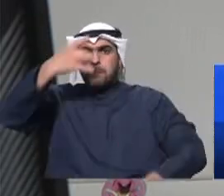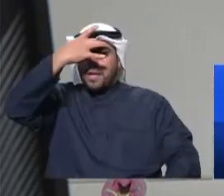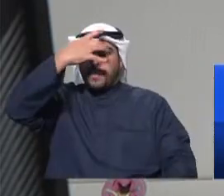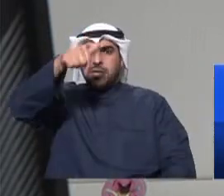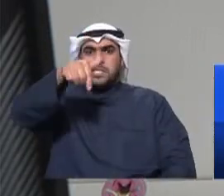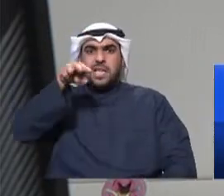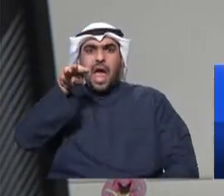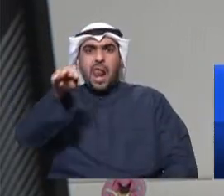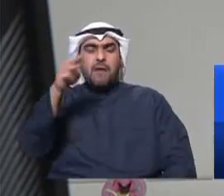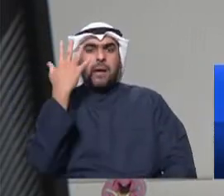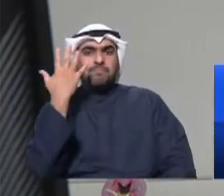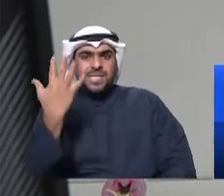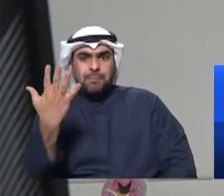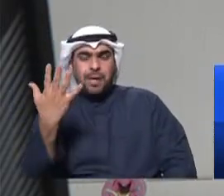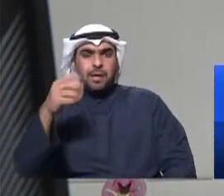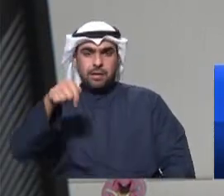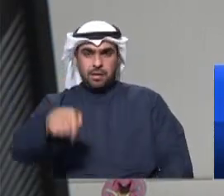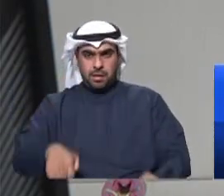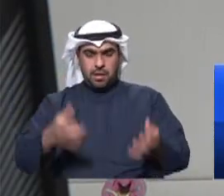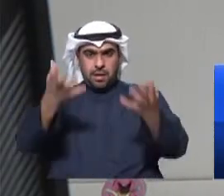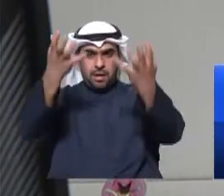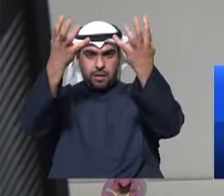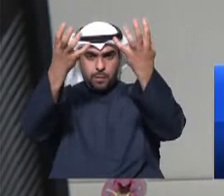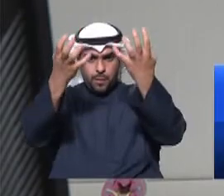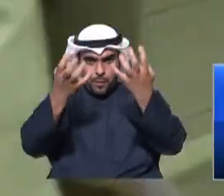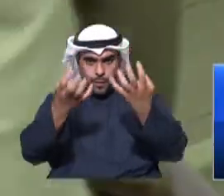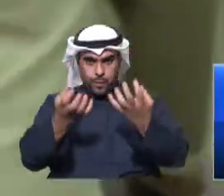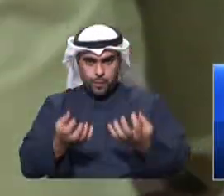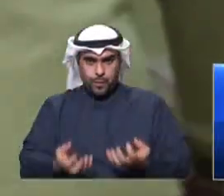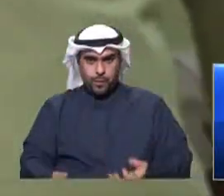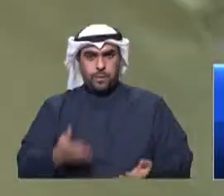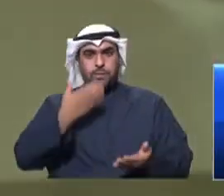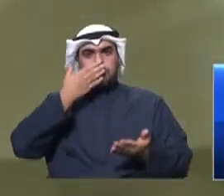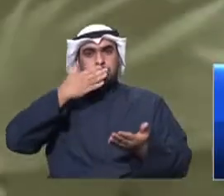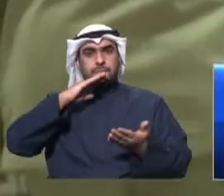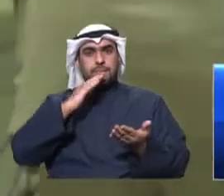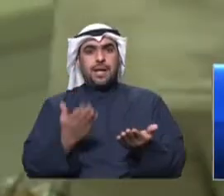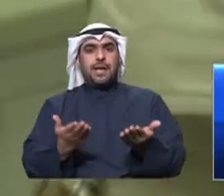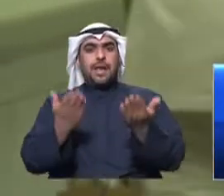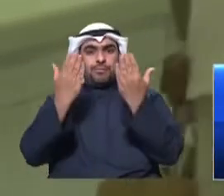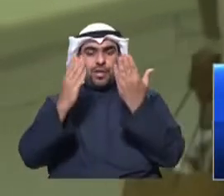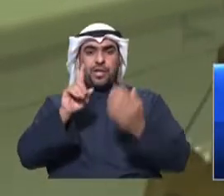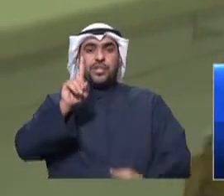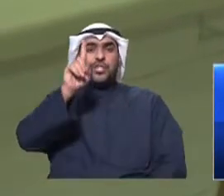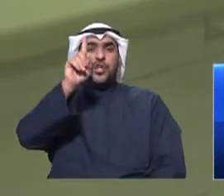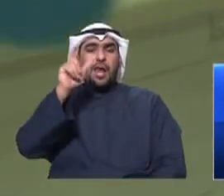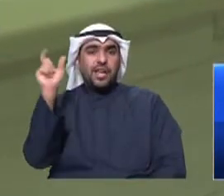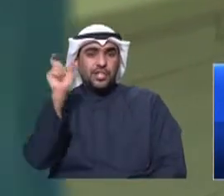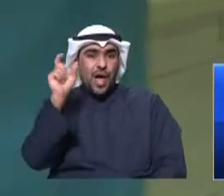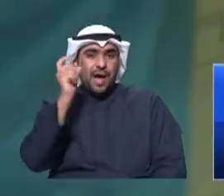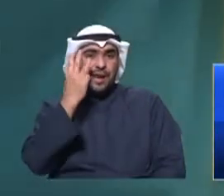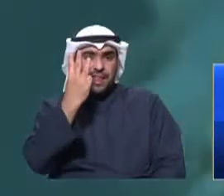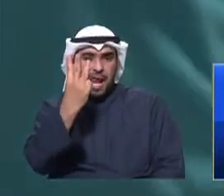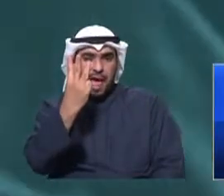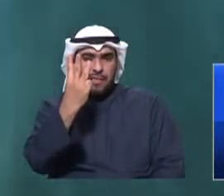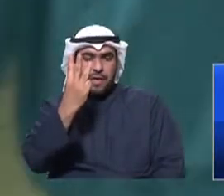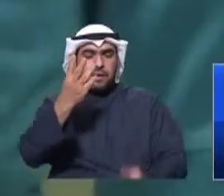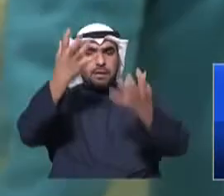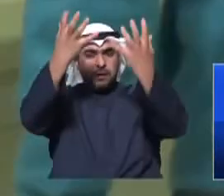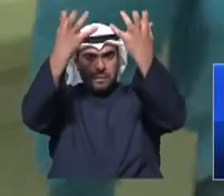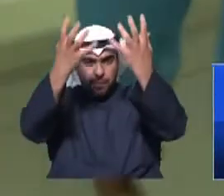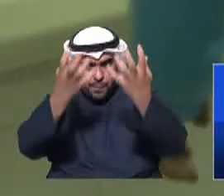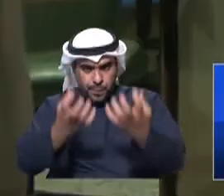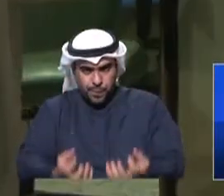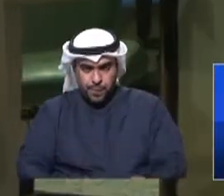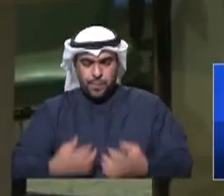الله المتوقع الآن أنه نستمر في النزول خلال شهر فبراير. نقدر نقول أنه في شهر مارس راح